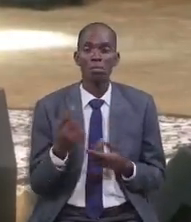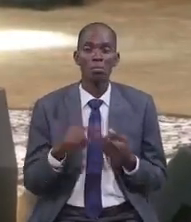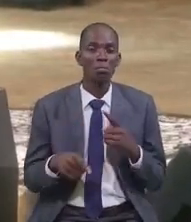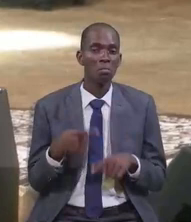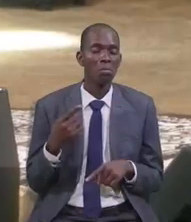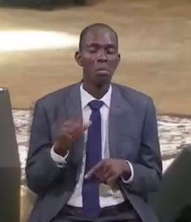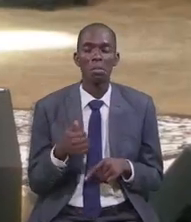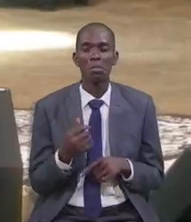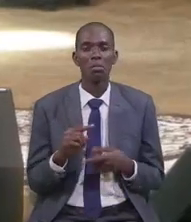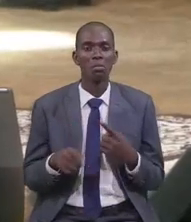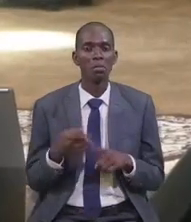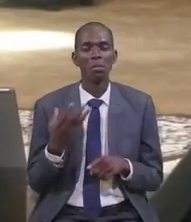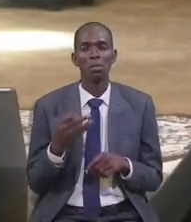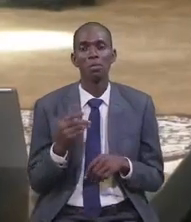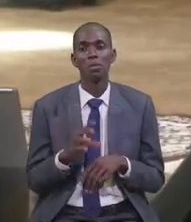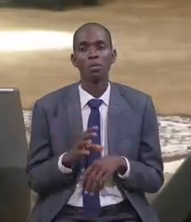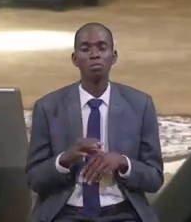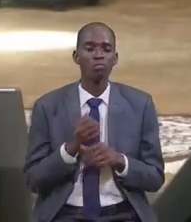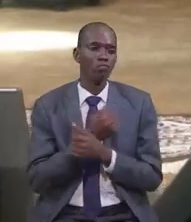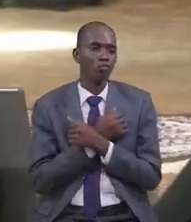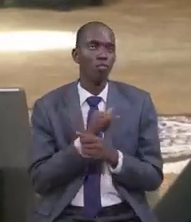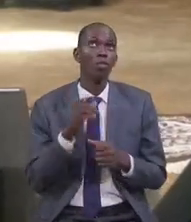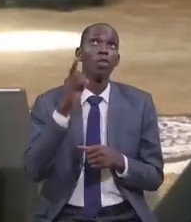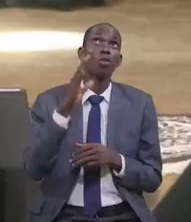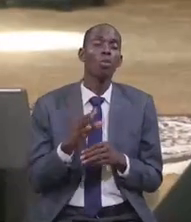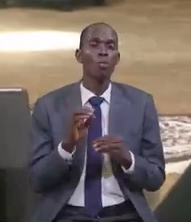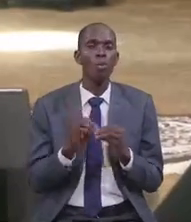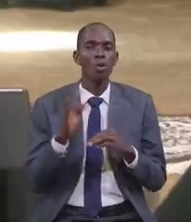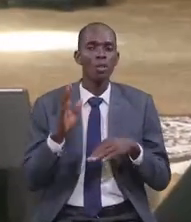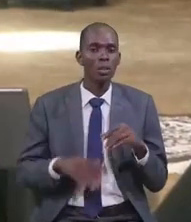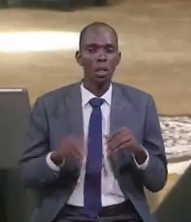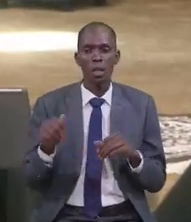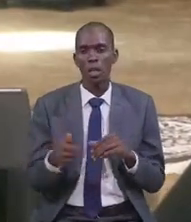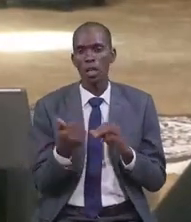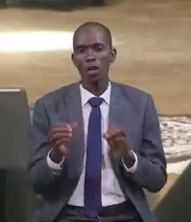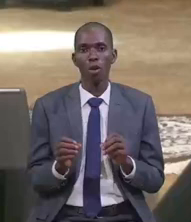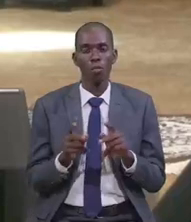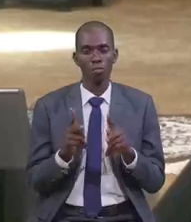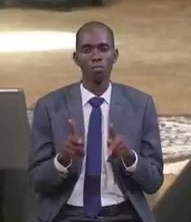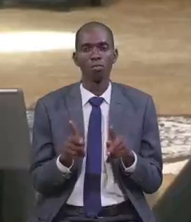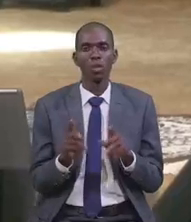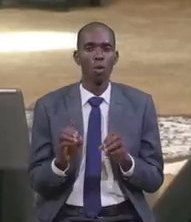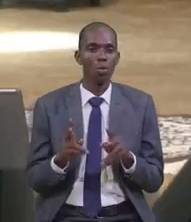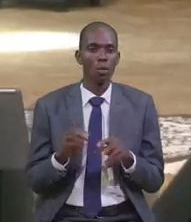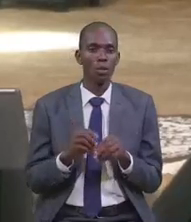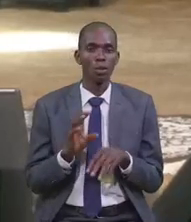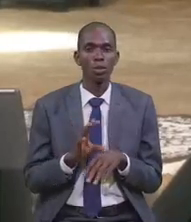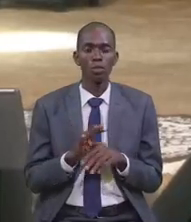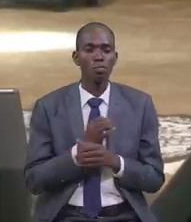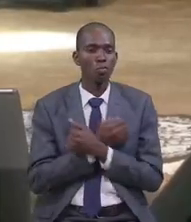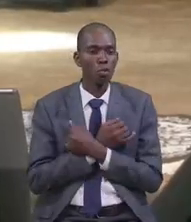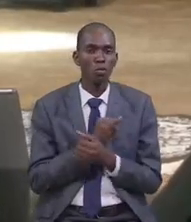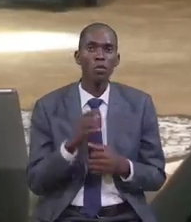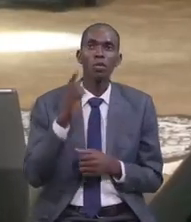Dieu plus que tout ami dans l'église, tu aimes Dieu plus que toute autre opportunité dans l'église, tu